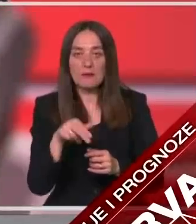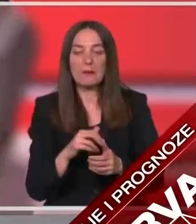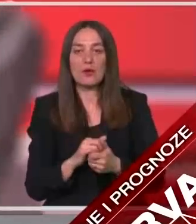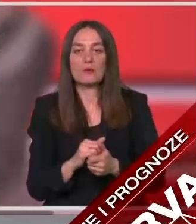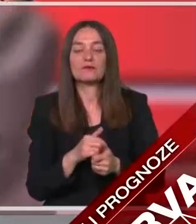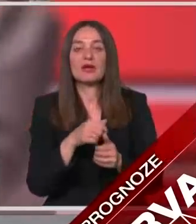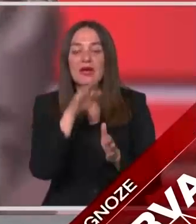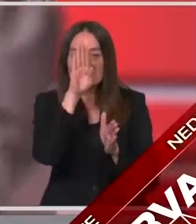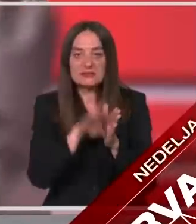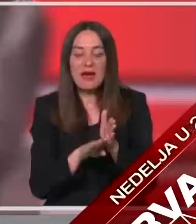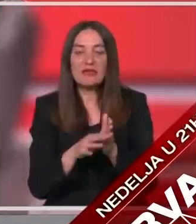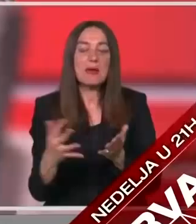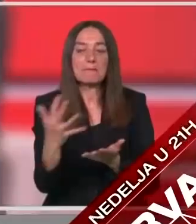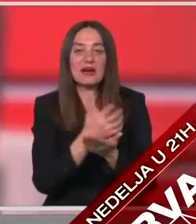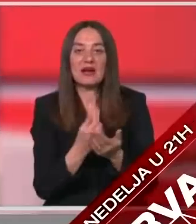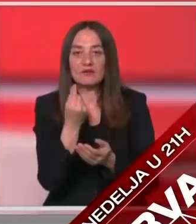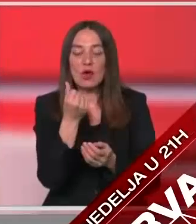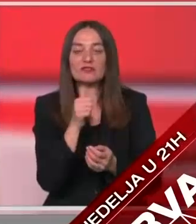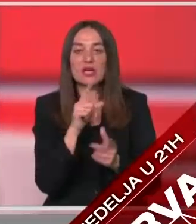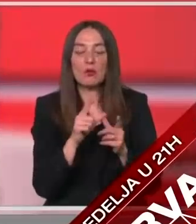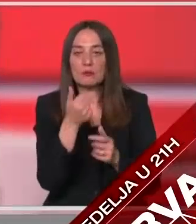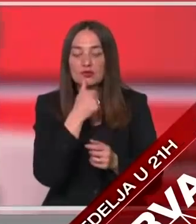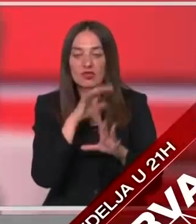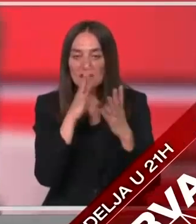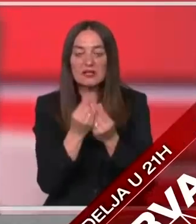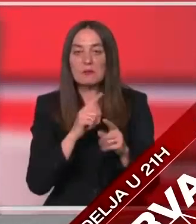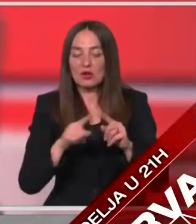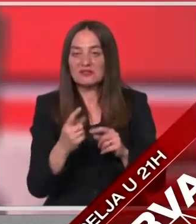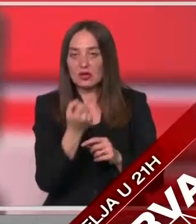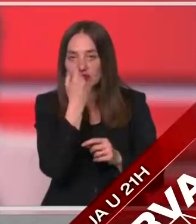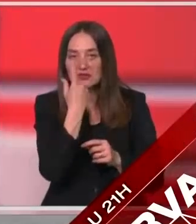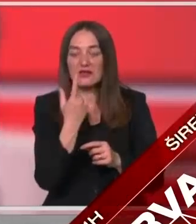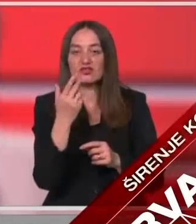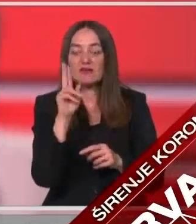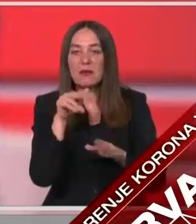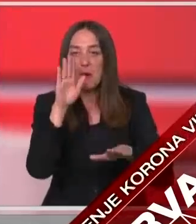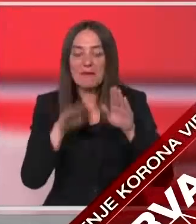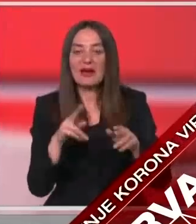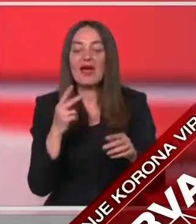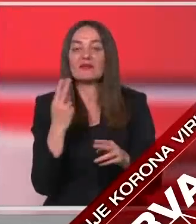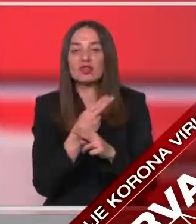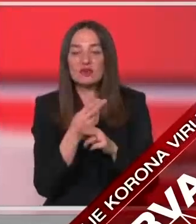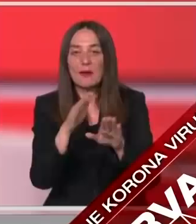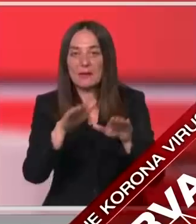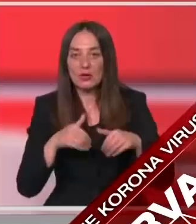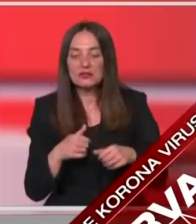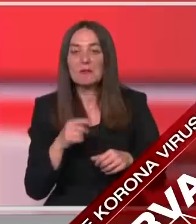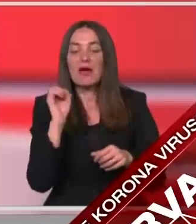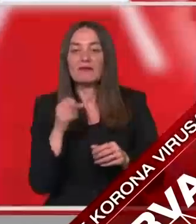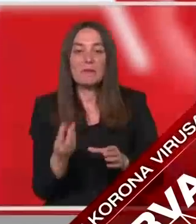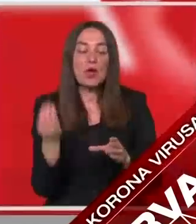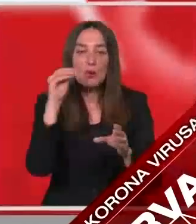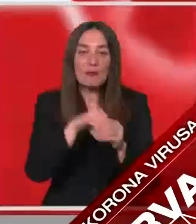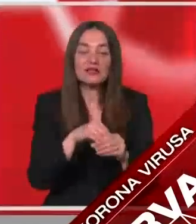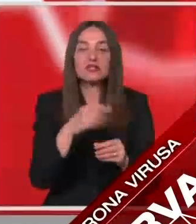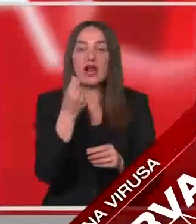ako imamo smanjen priliv novca u budžet zbog svega što se dešava, imamo mere koje država preduzima da bi ubacila